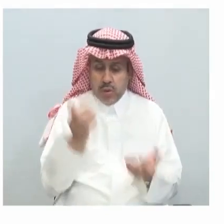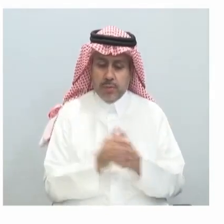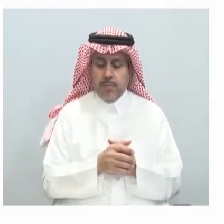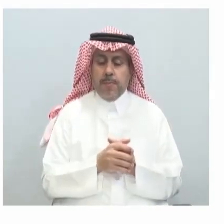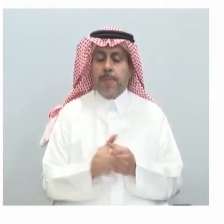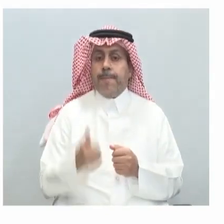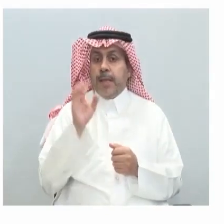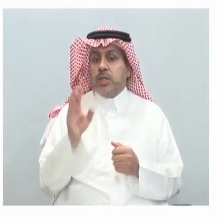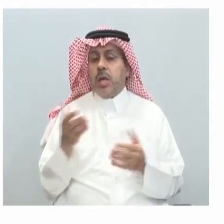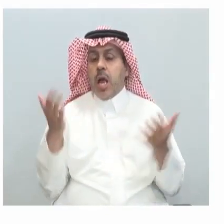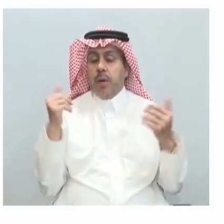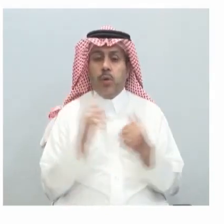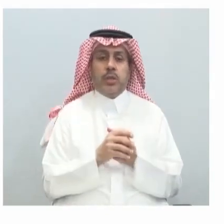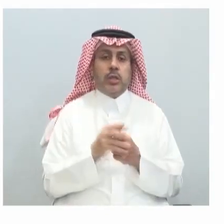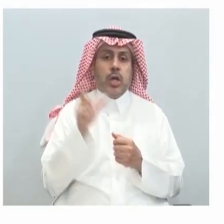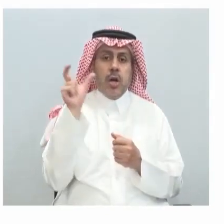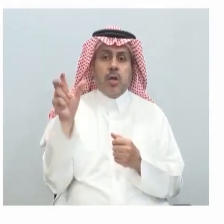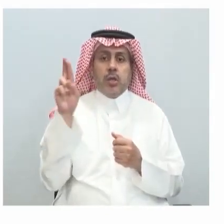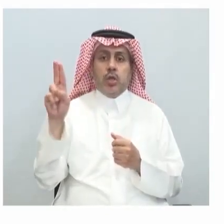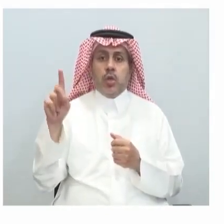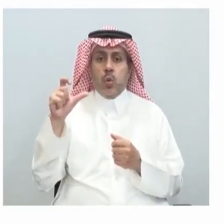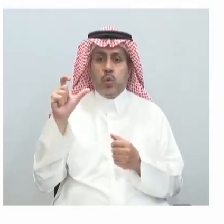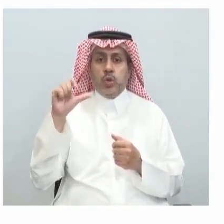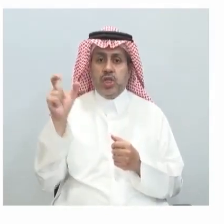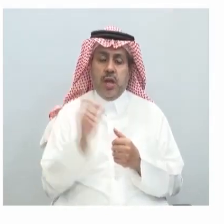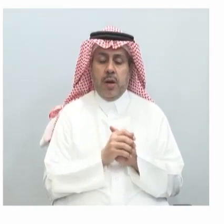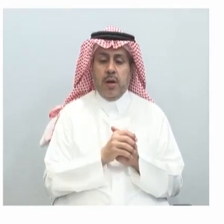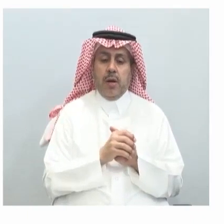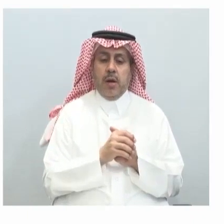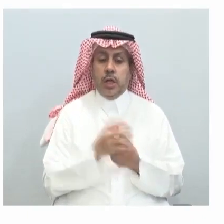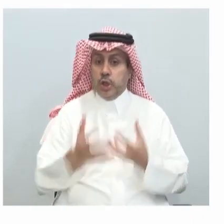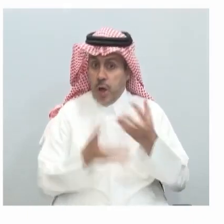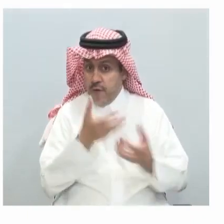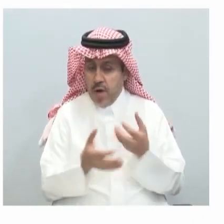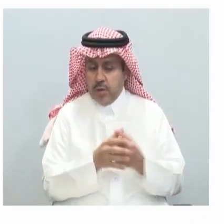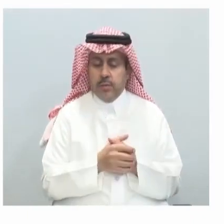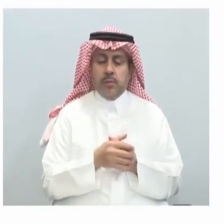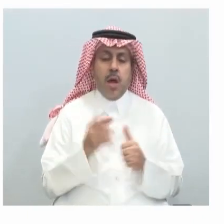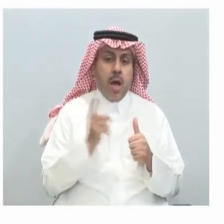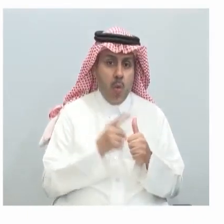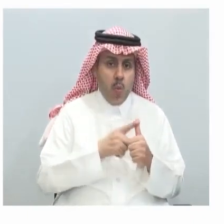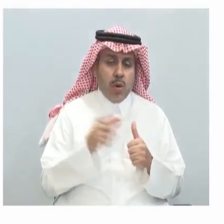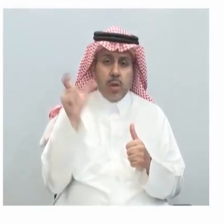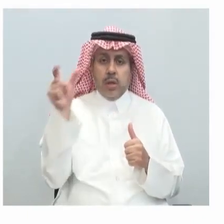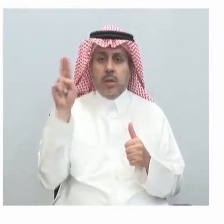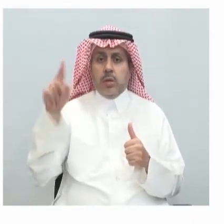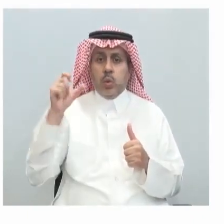الكربون تفاعل مع ثاني اكسيد النيتروجين اعطاني ثاني اكسيد الكربون مع اول اكسيد